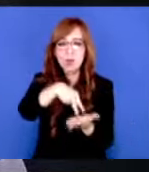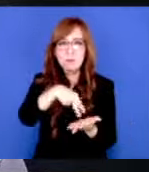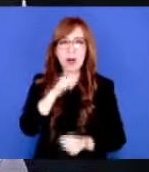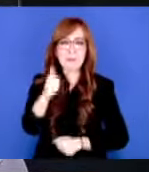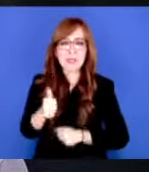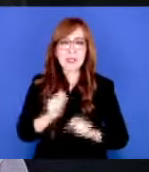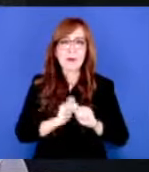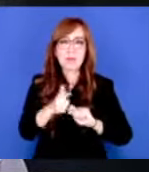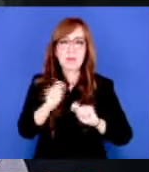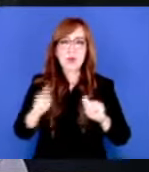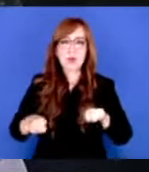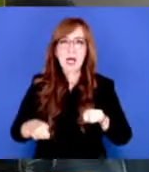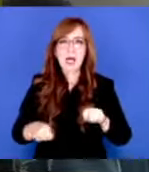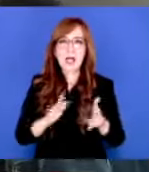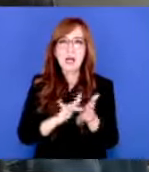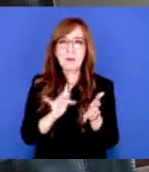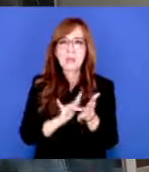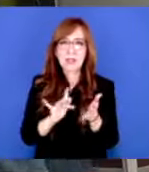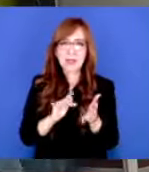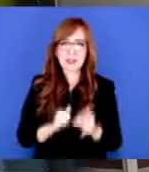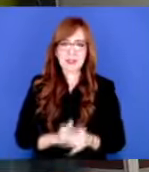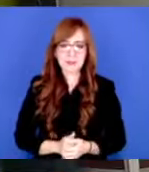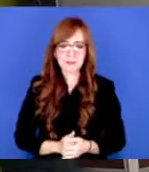Melalui aplikasi acces by